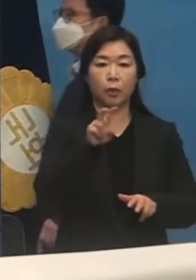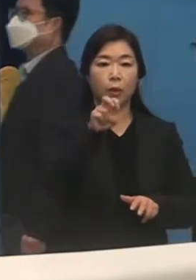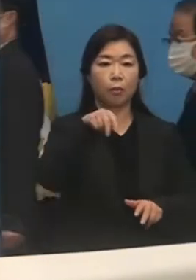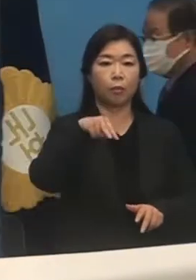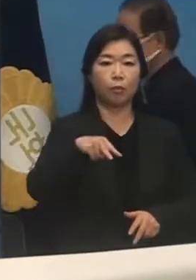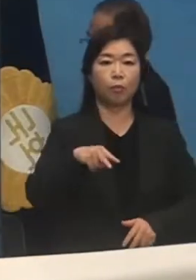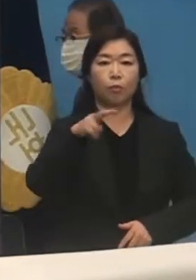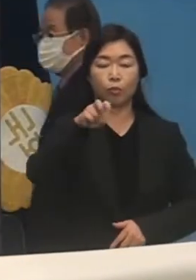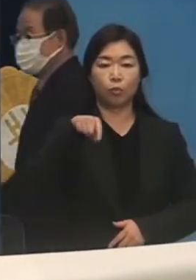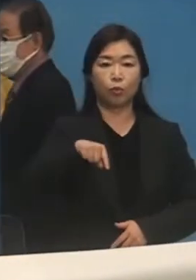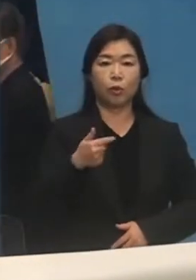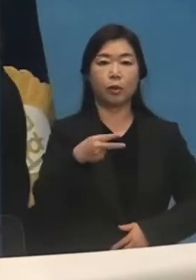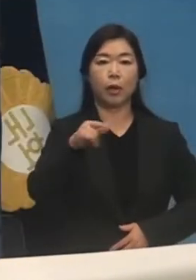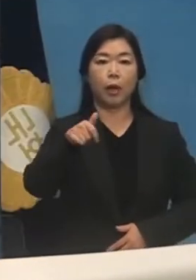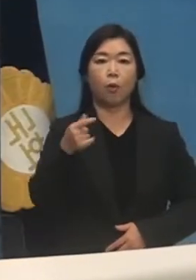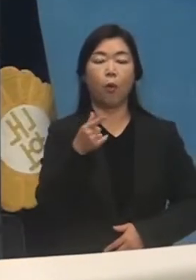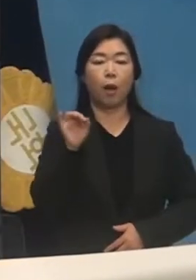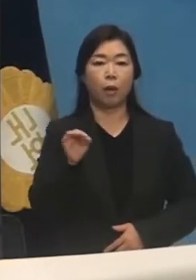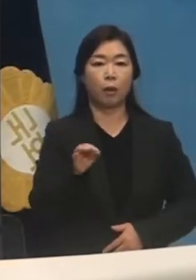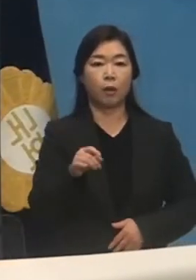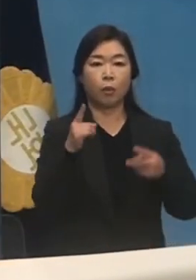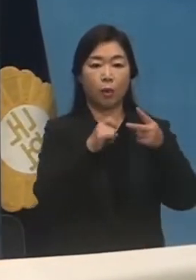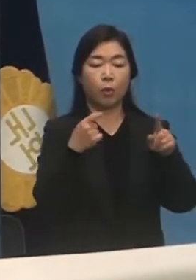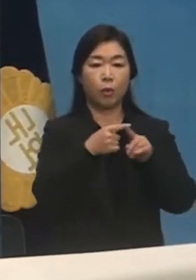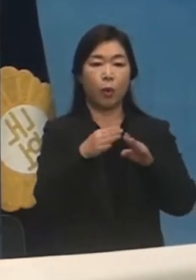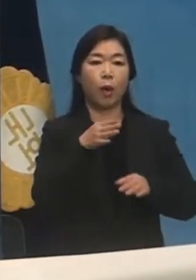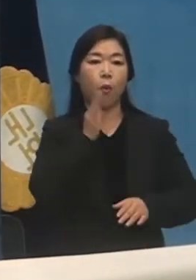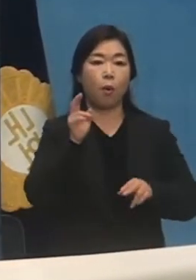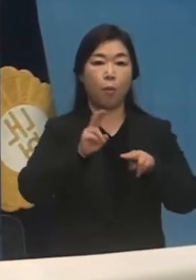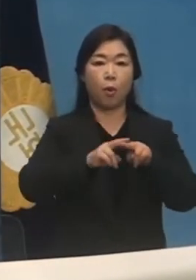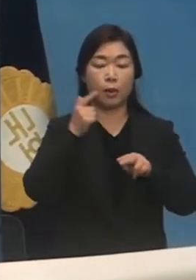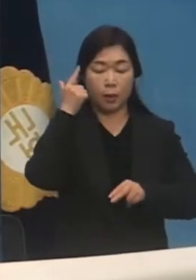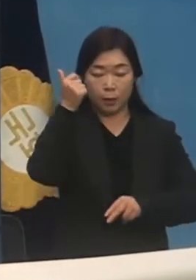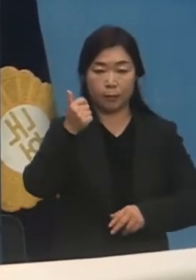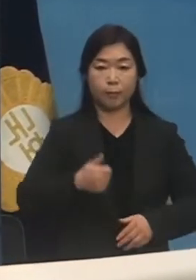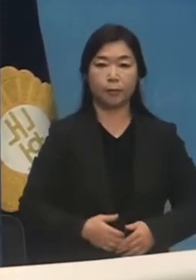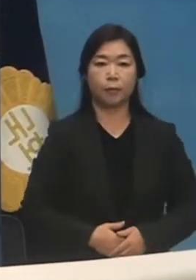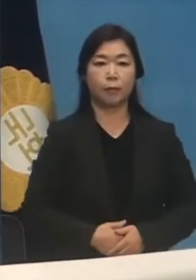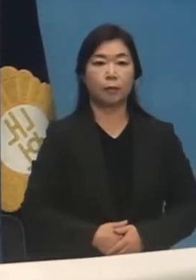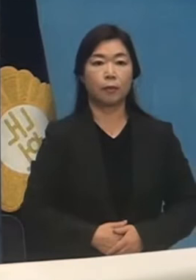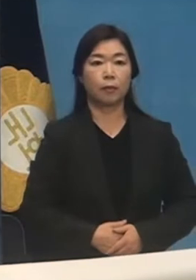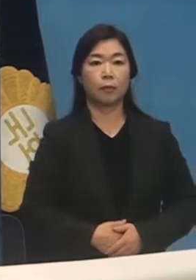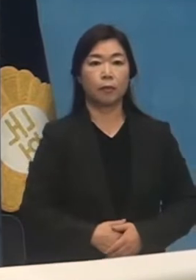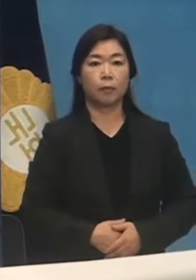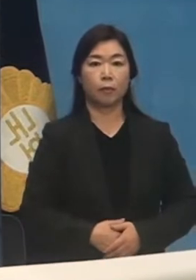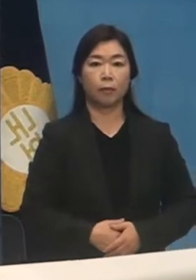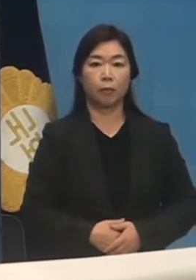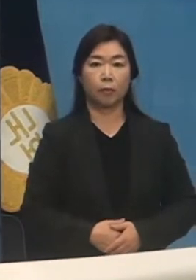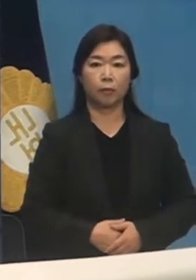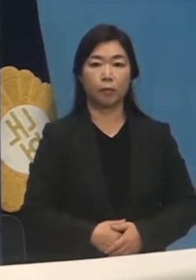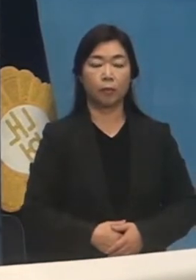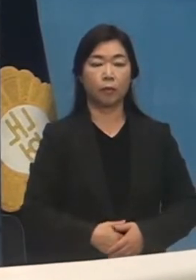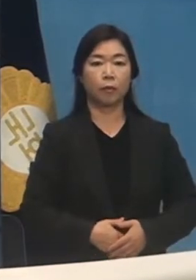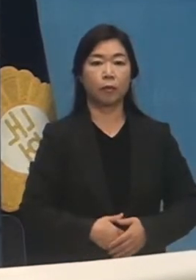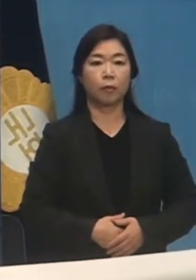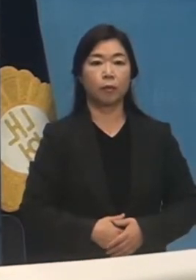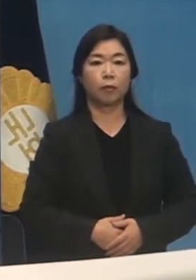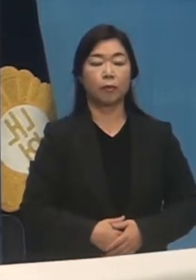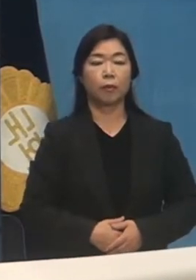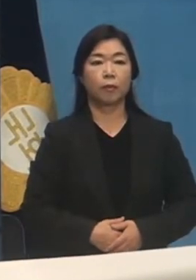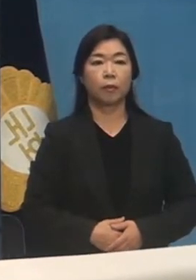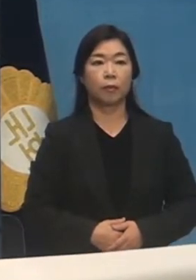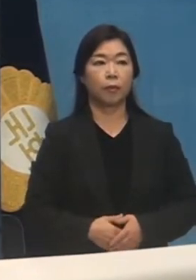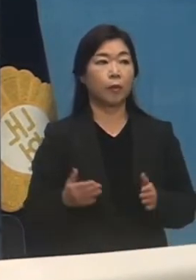문세강 동대문교회 원로 목사님이십니다. 문세 목사님 소개합니다.